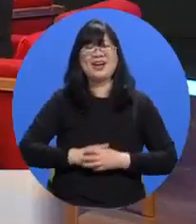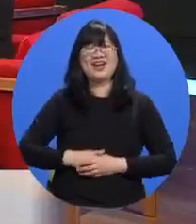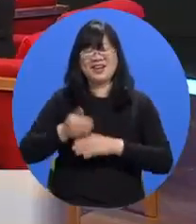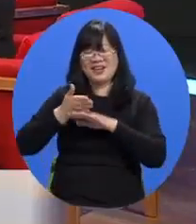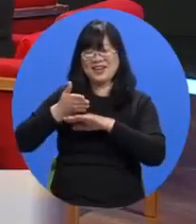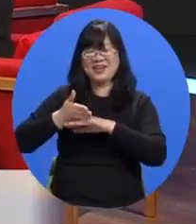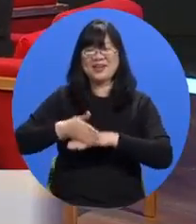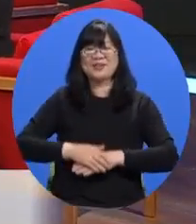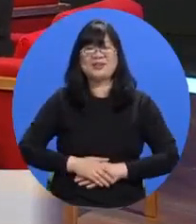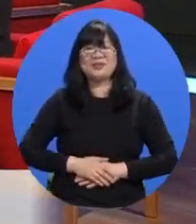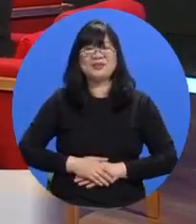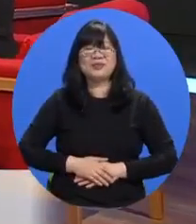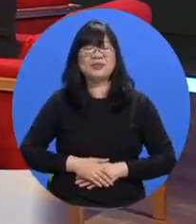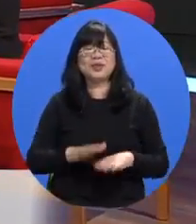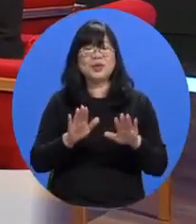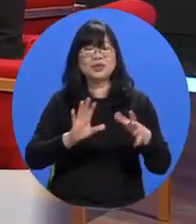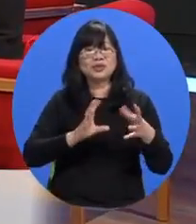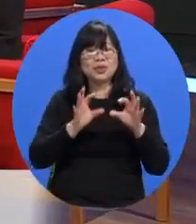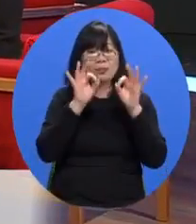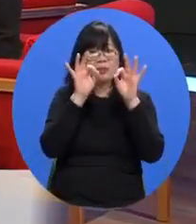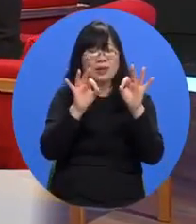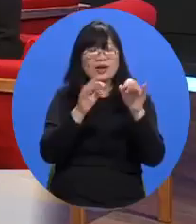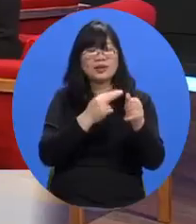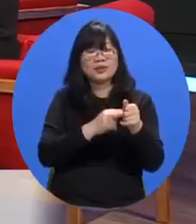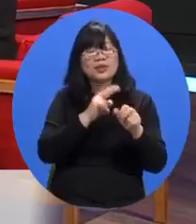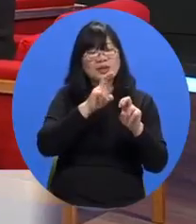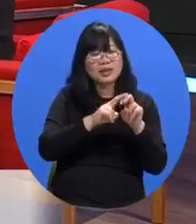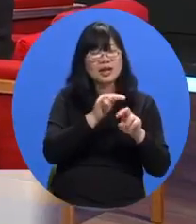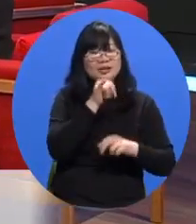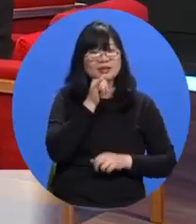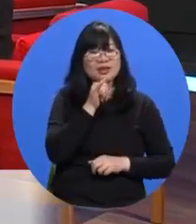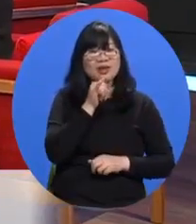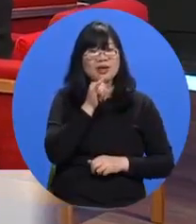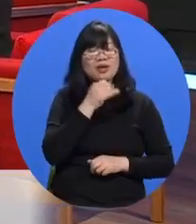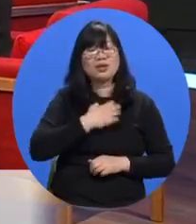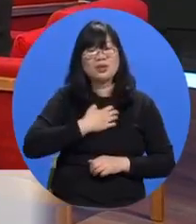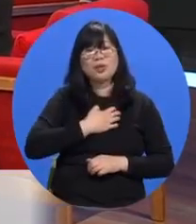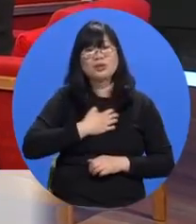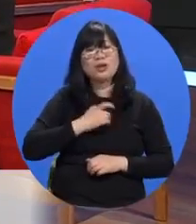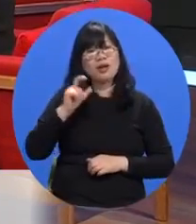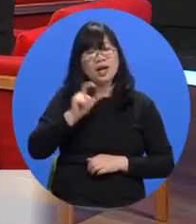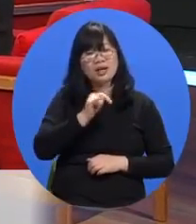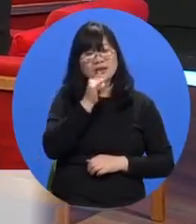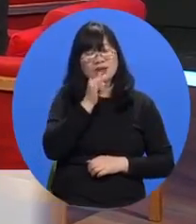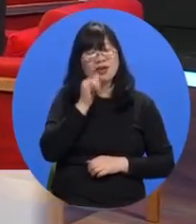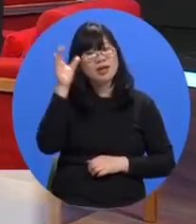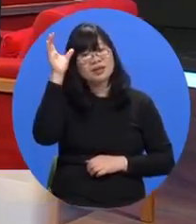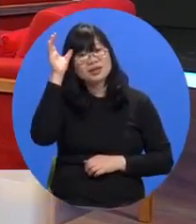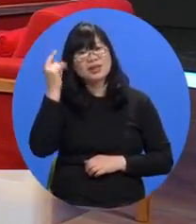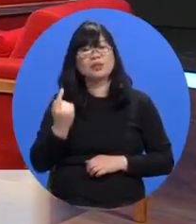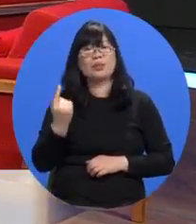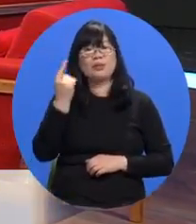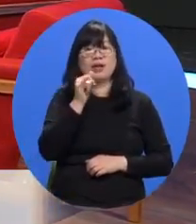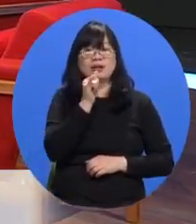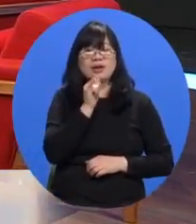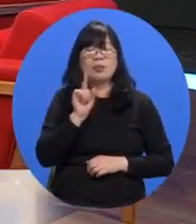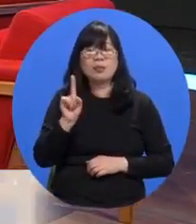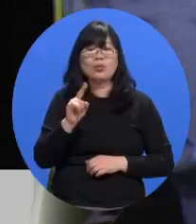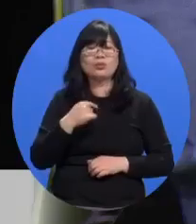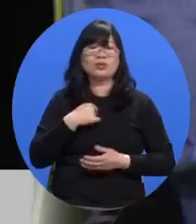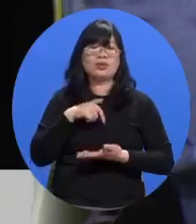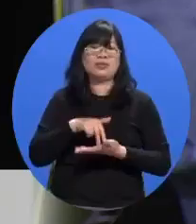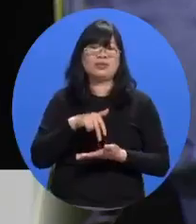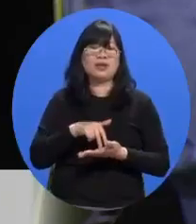자, 농담이고요. 오늘 토론 들으면서 교사 되는 것에 대해서 어떤가요? 걱정이 더 커졌나요? 아니면 기대가 높아졌나요? 근데